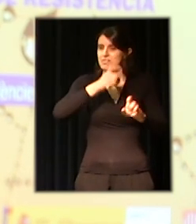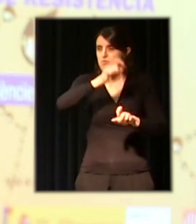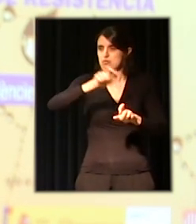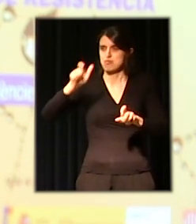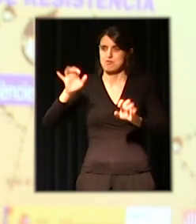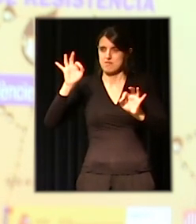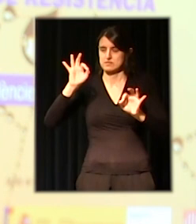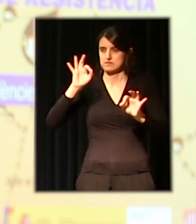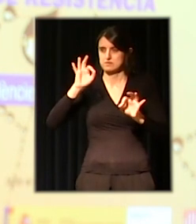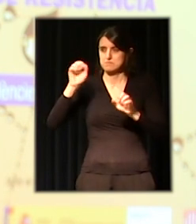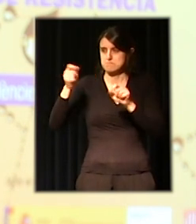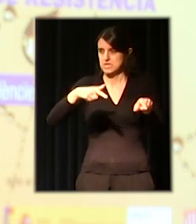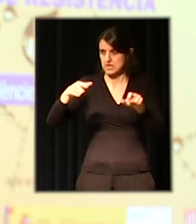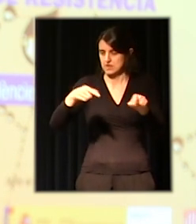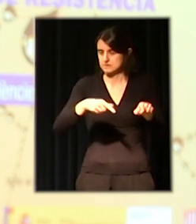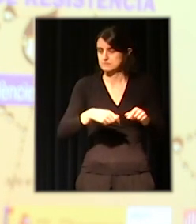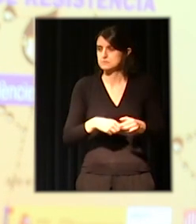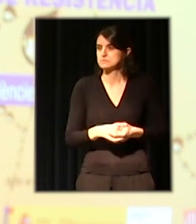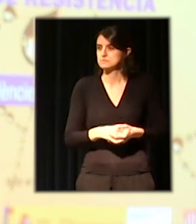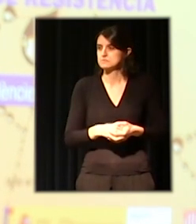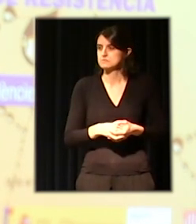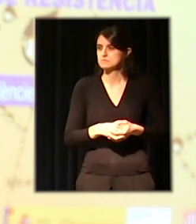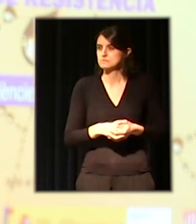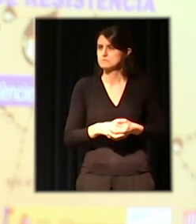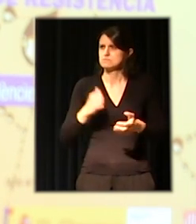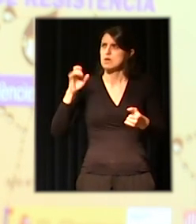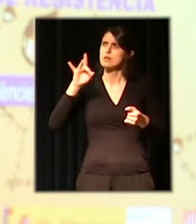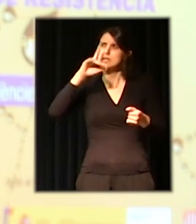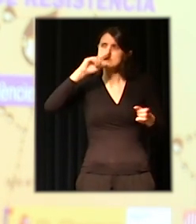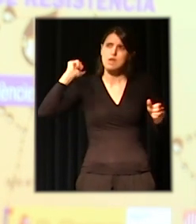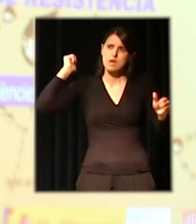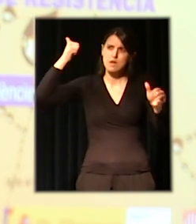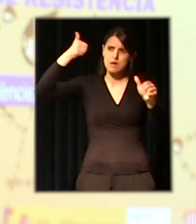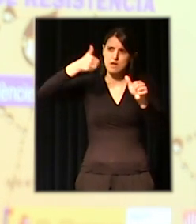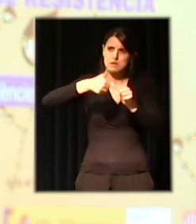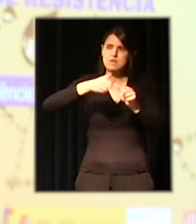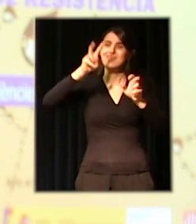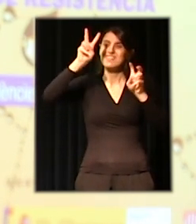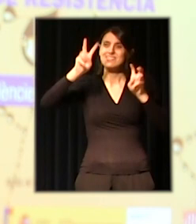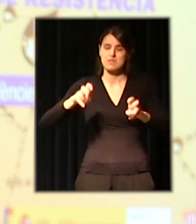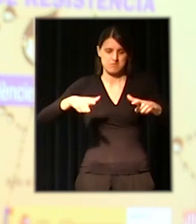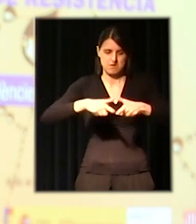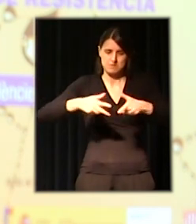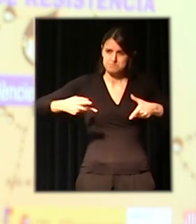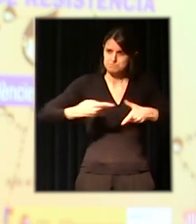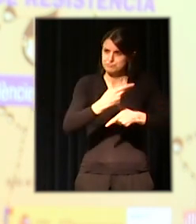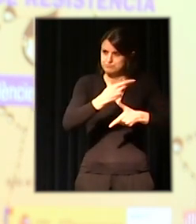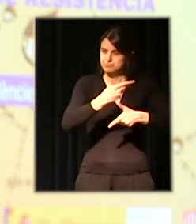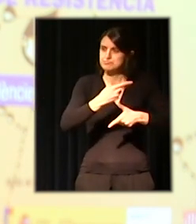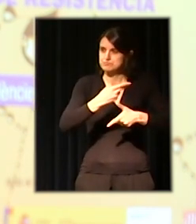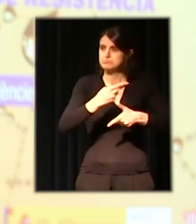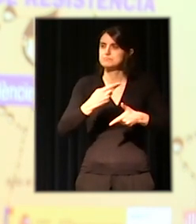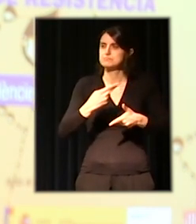deu fer potser uns 15 anys, que ja es va començar a treballar tot el tema de la mutilació genital femenina. Es va fer